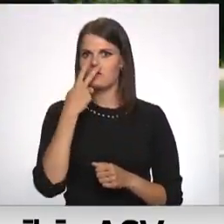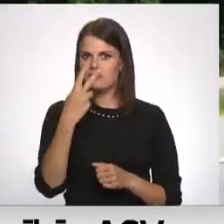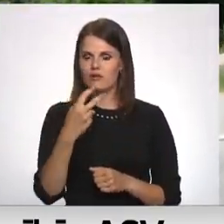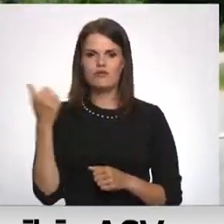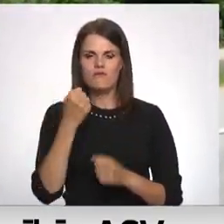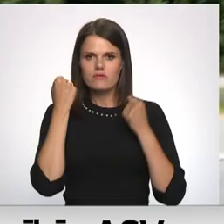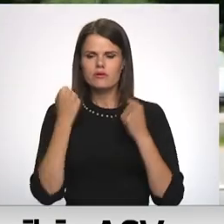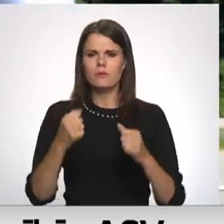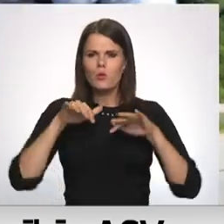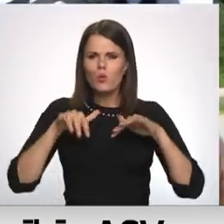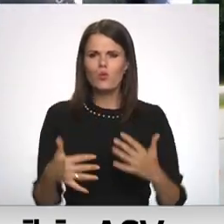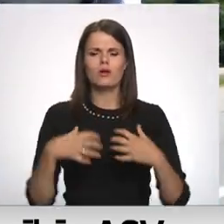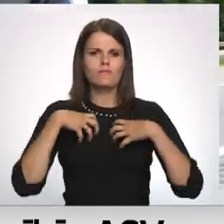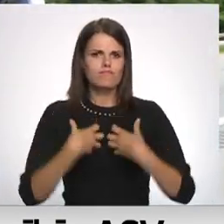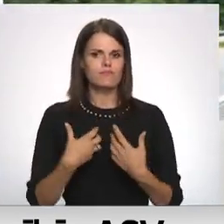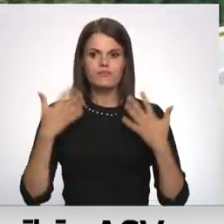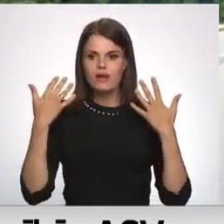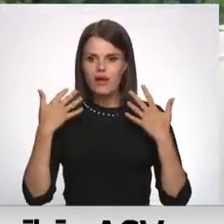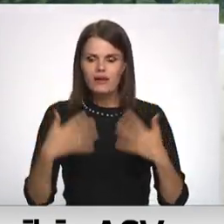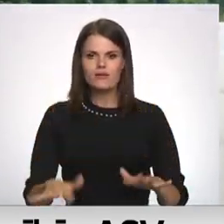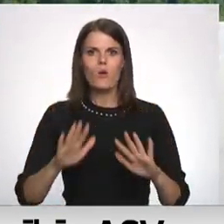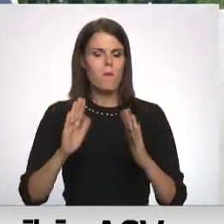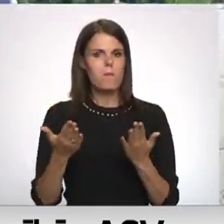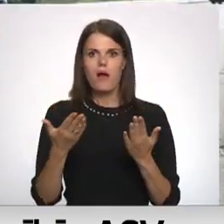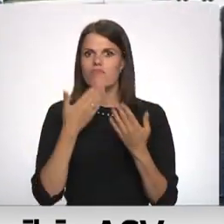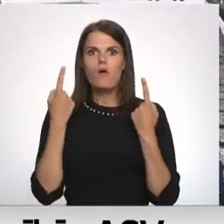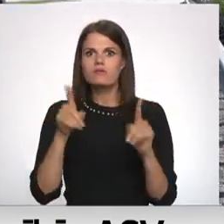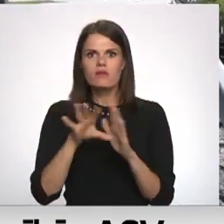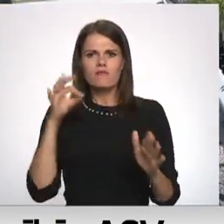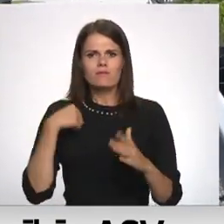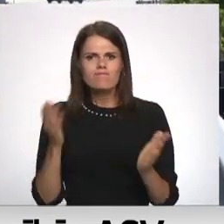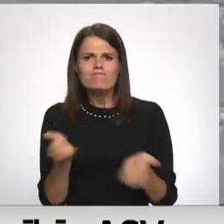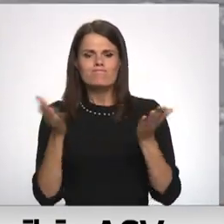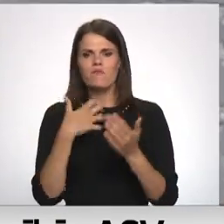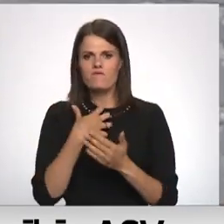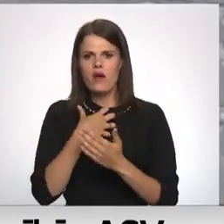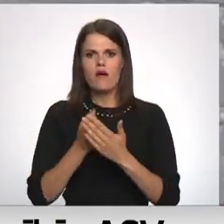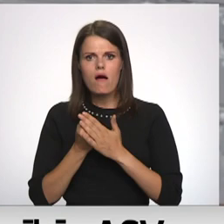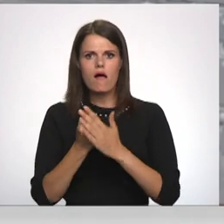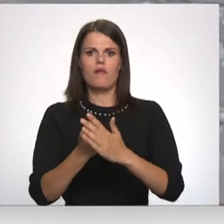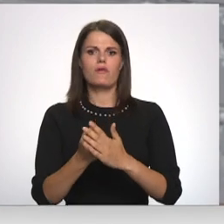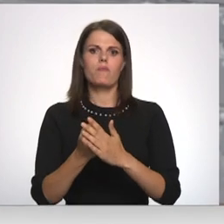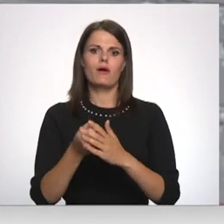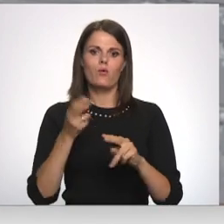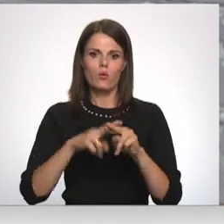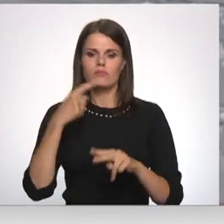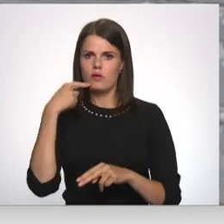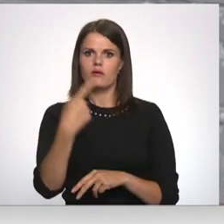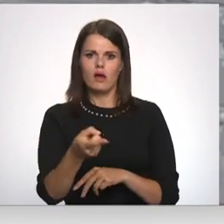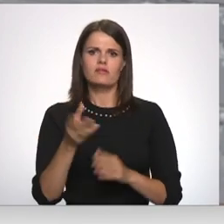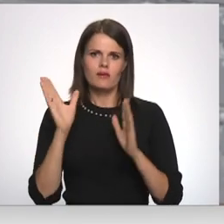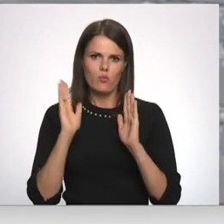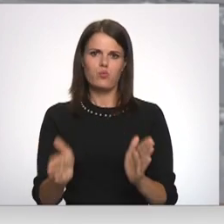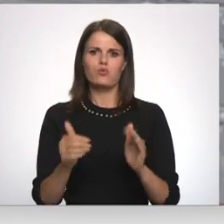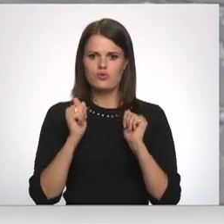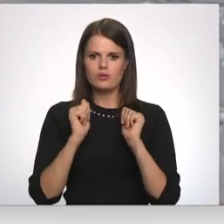pilnīgi noguris, sabēdājies, bet es zināju, ka nav variantu. Man arī viņu jau, jāatbalsta, jāuzmundrina un jāsaka, ka nu, viss būs